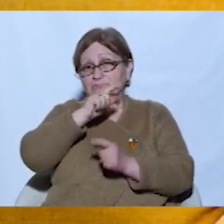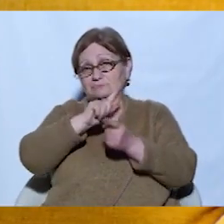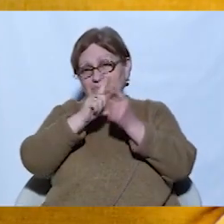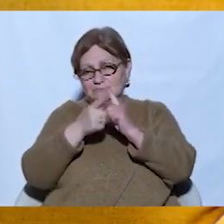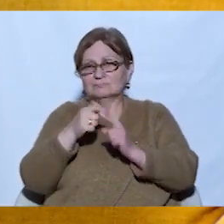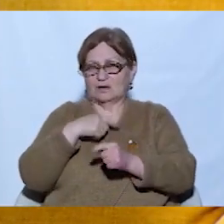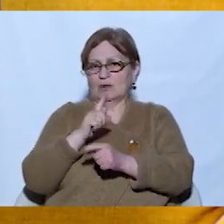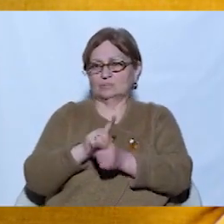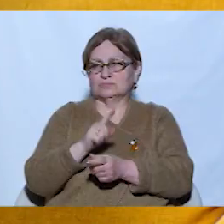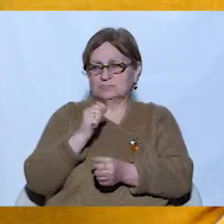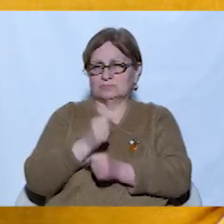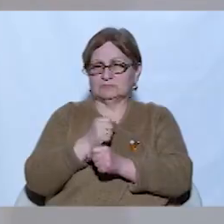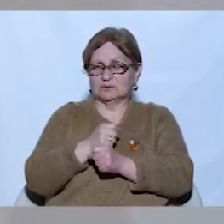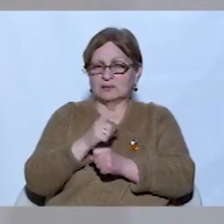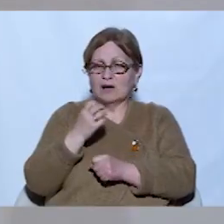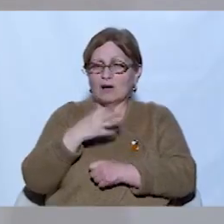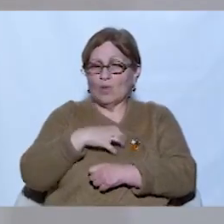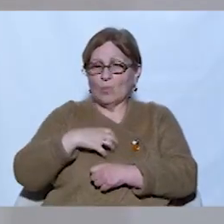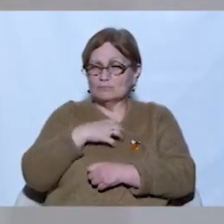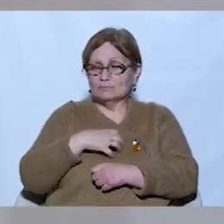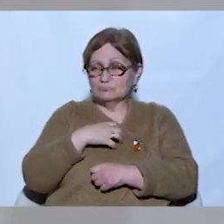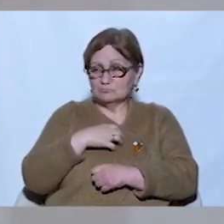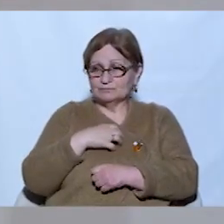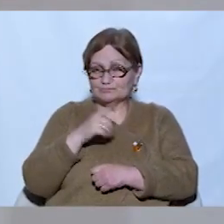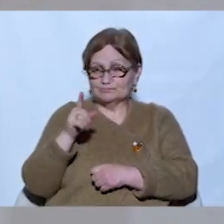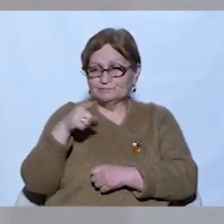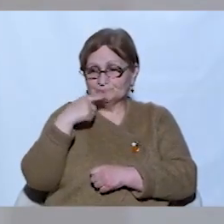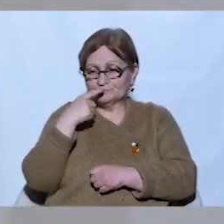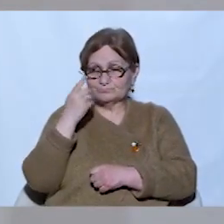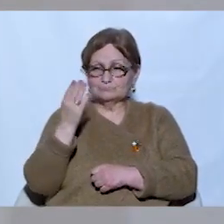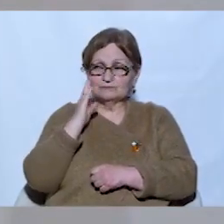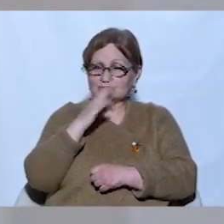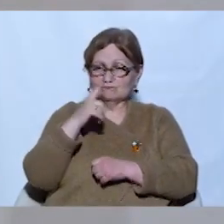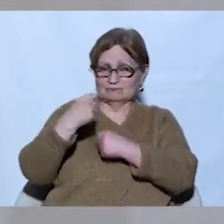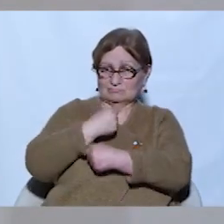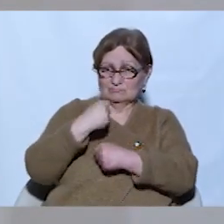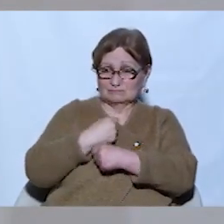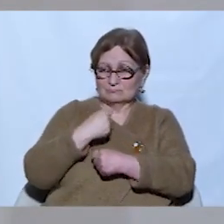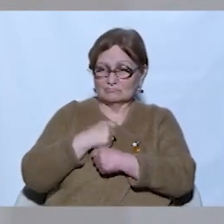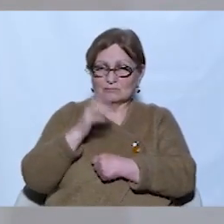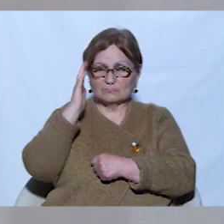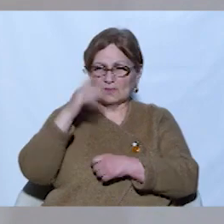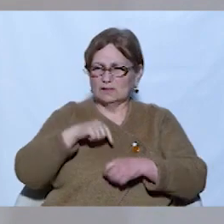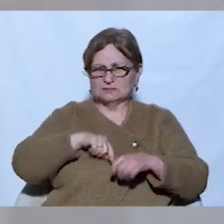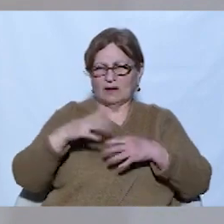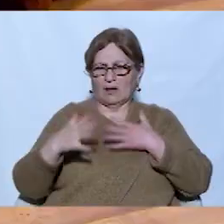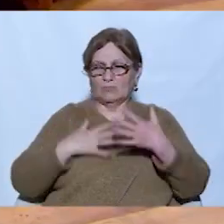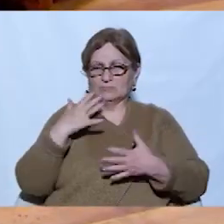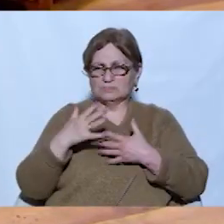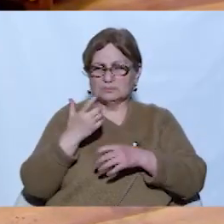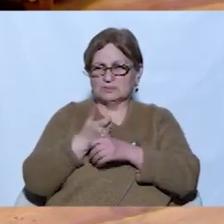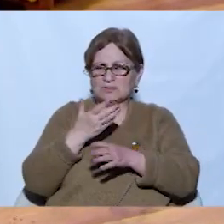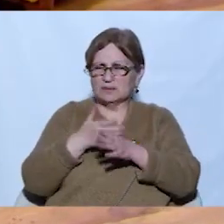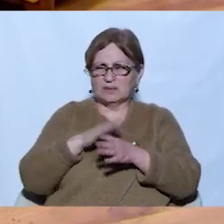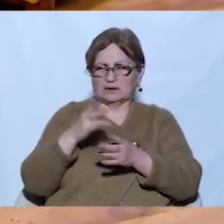ამასაცში ვერ, მაგრამ მე მაინც შევძლებ იმის მიღწევას, რაც მინდა, მაგრამ უფრო მნიშვნელოვანი თქვენ როგორც მშობელი რომ ირტყავთ,